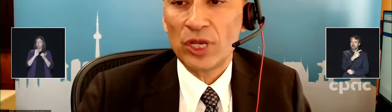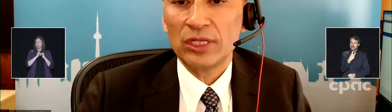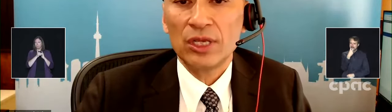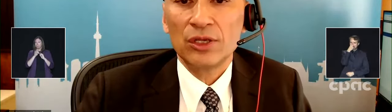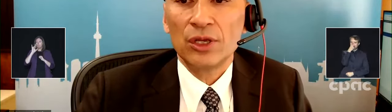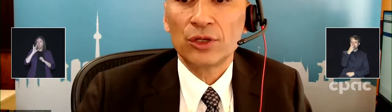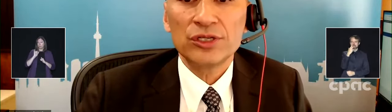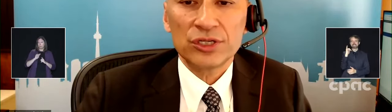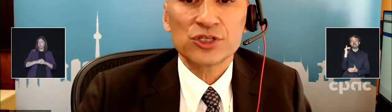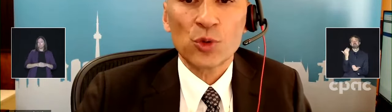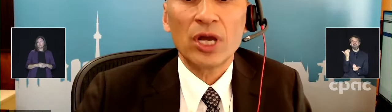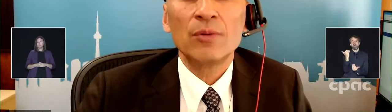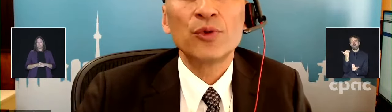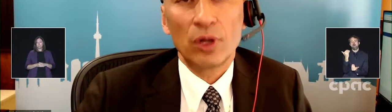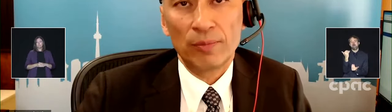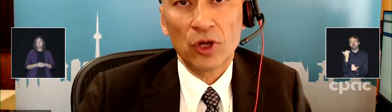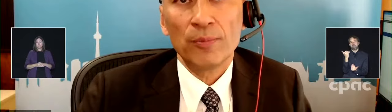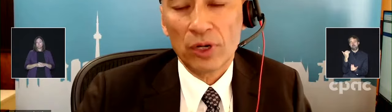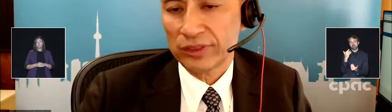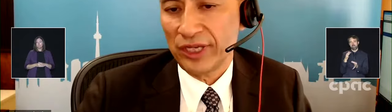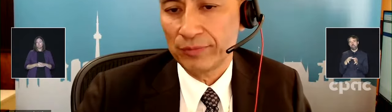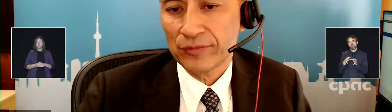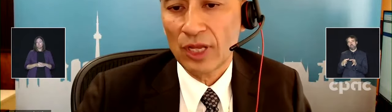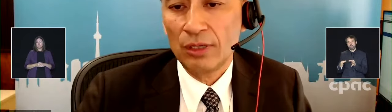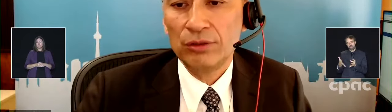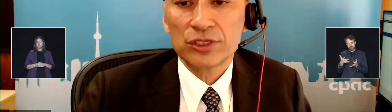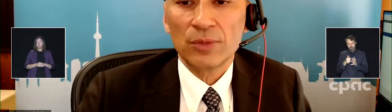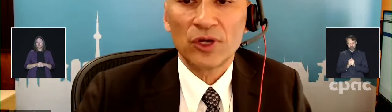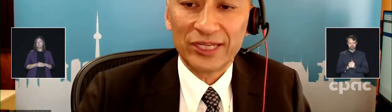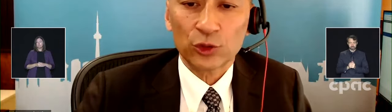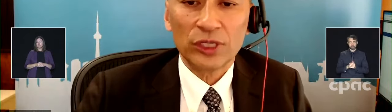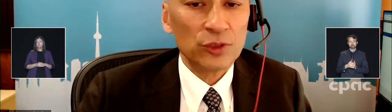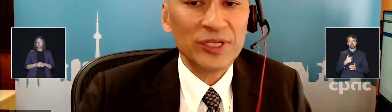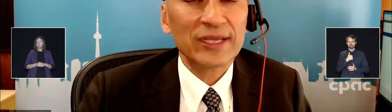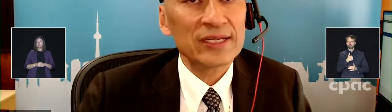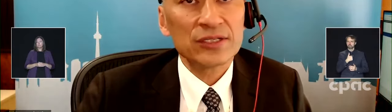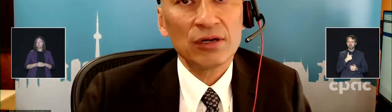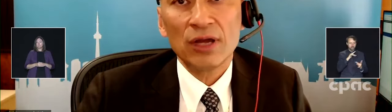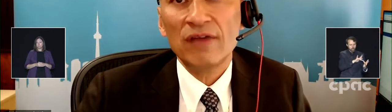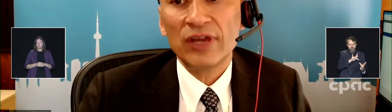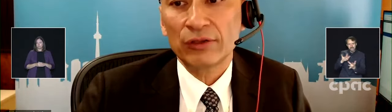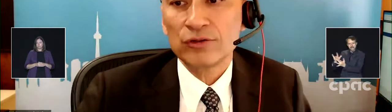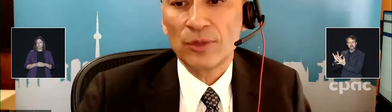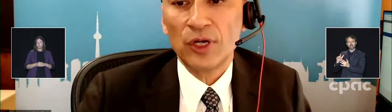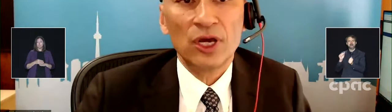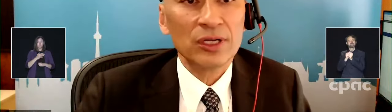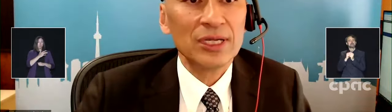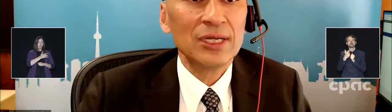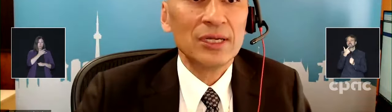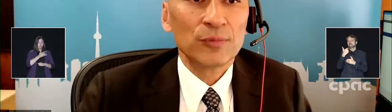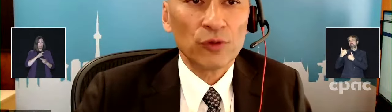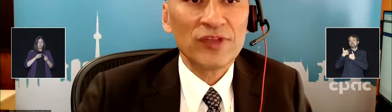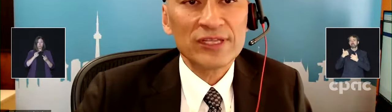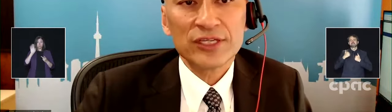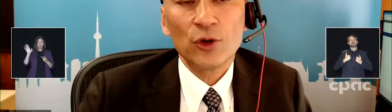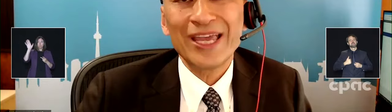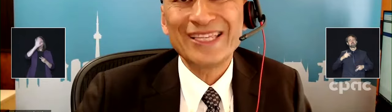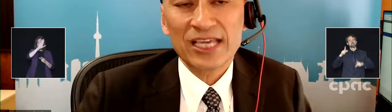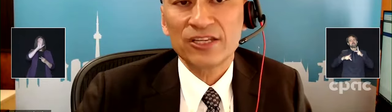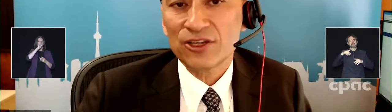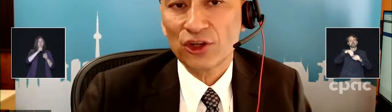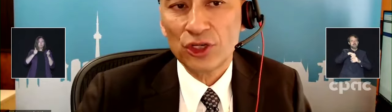que ce choix peut comporter. Nous sommes en étroite communication avec nos homologues, provinciaux et